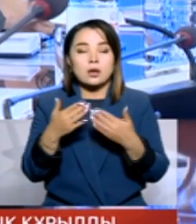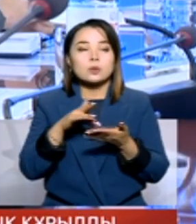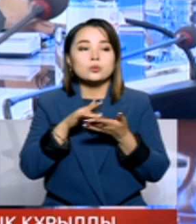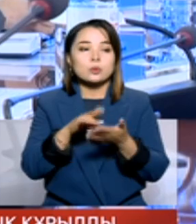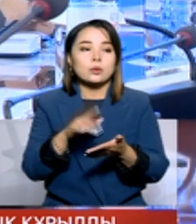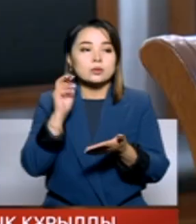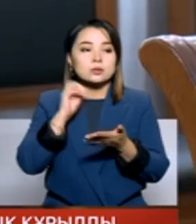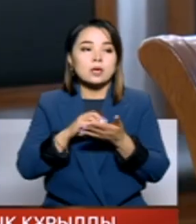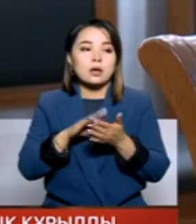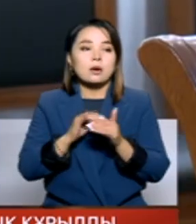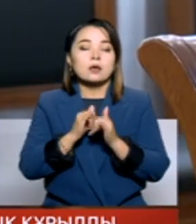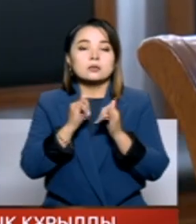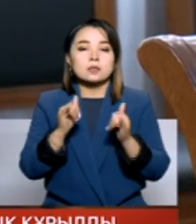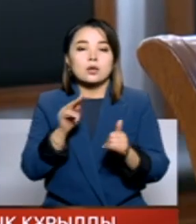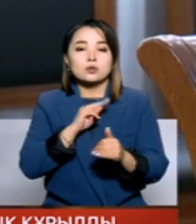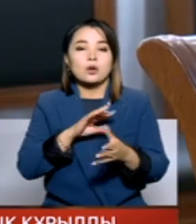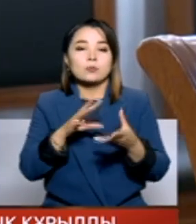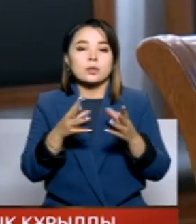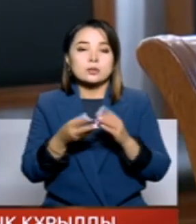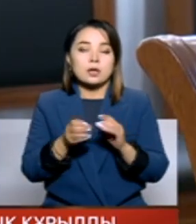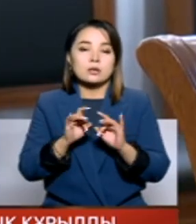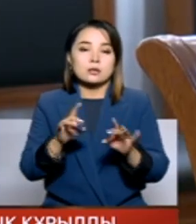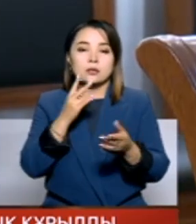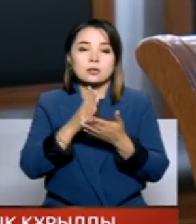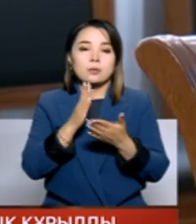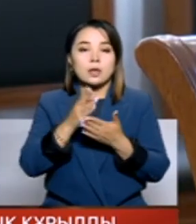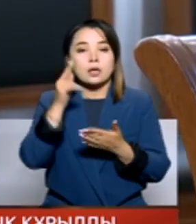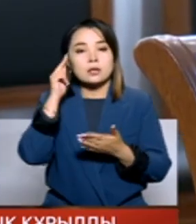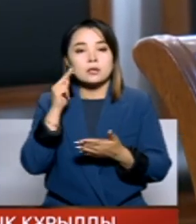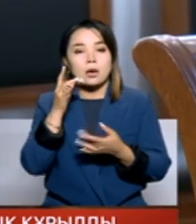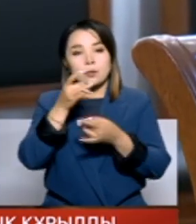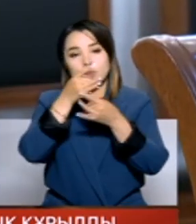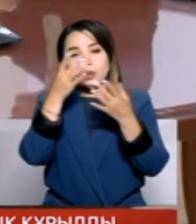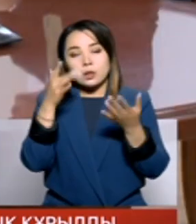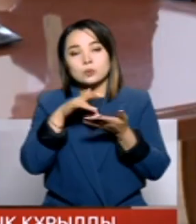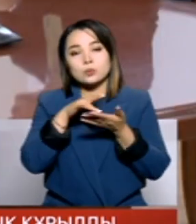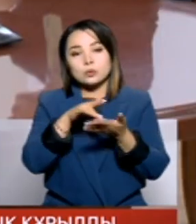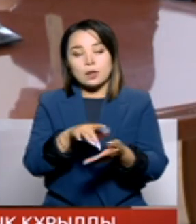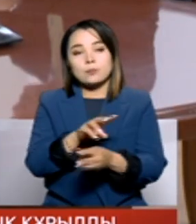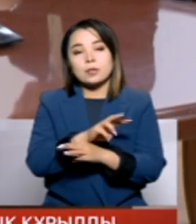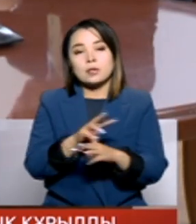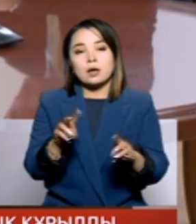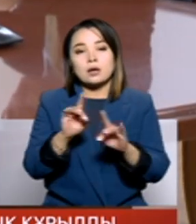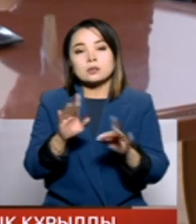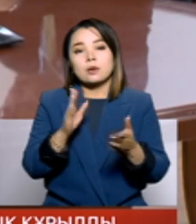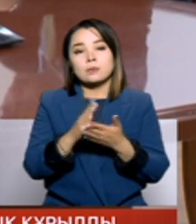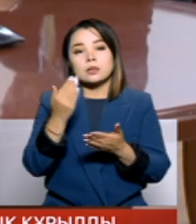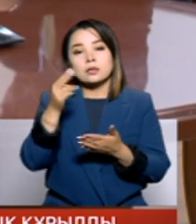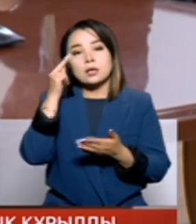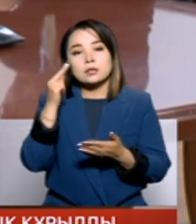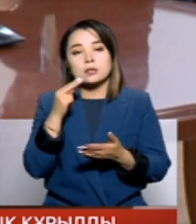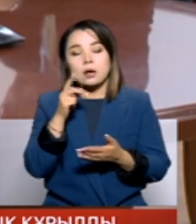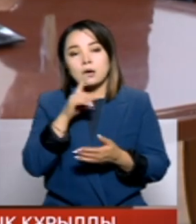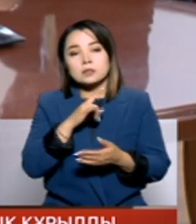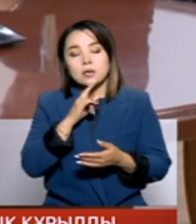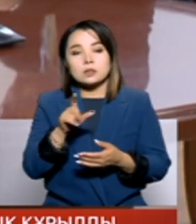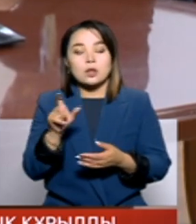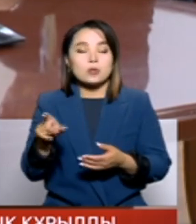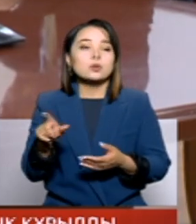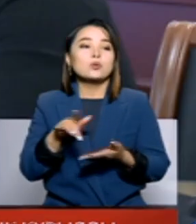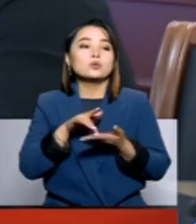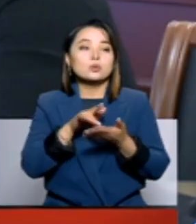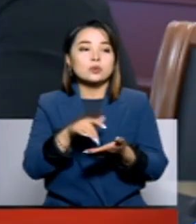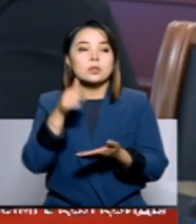санын арттыру мақсатындағы жұмыстардың нәтижесін атап өтті. Қытайдың мәдениет және туризм министрінің айтуынша, Қытайдағы Қазақстан туризмі